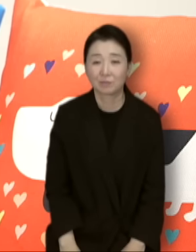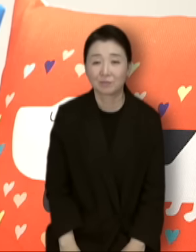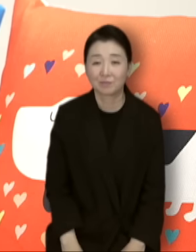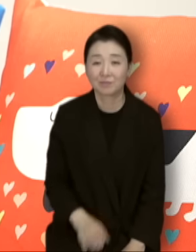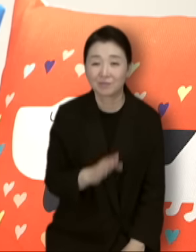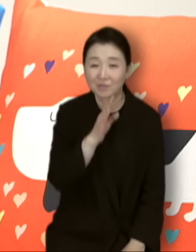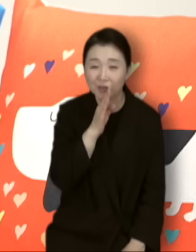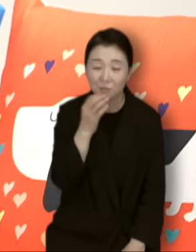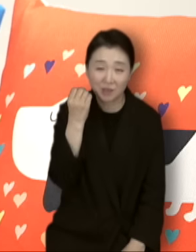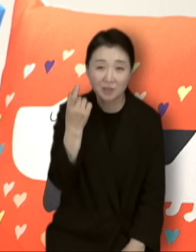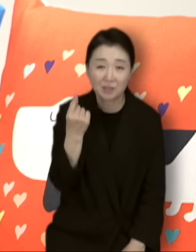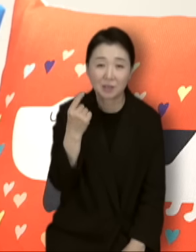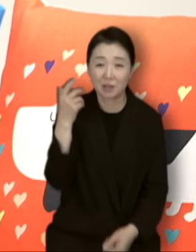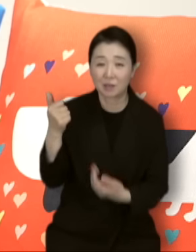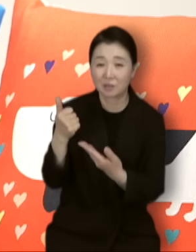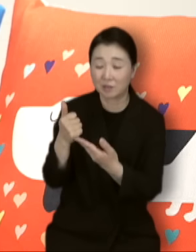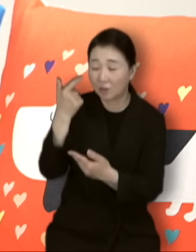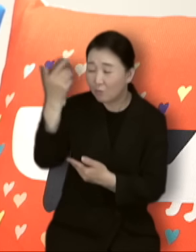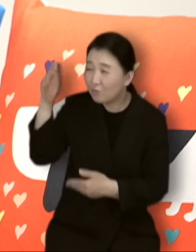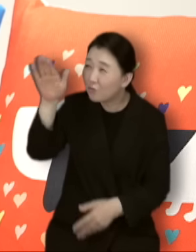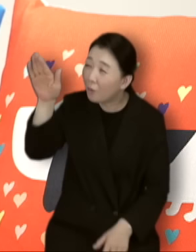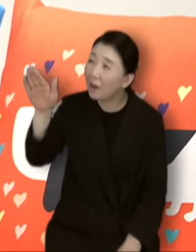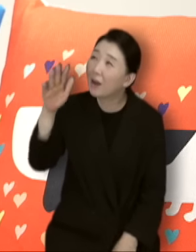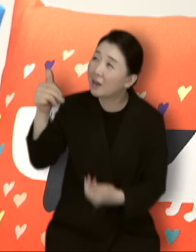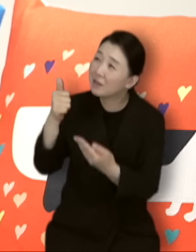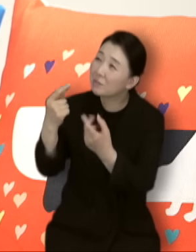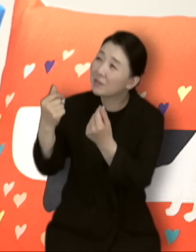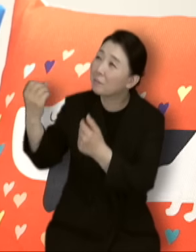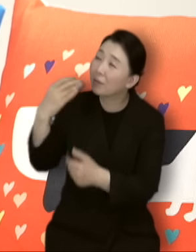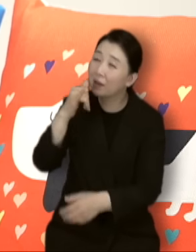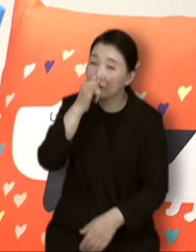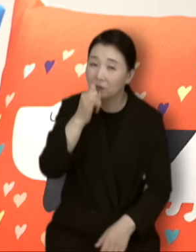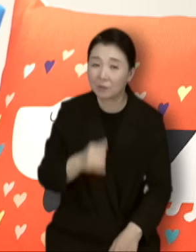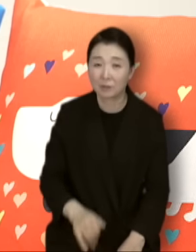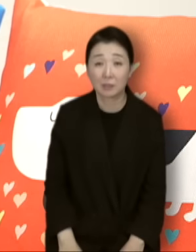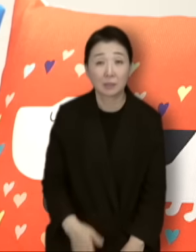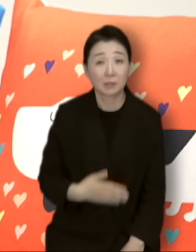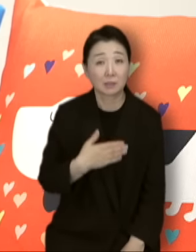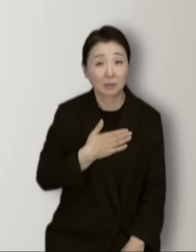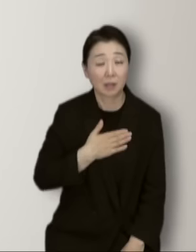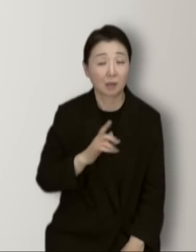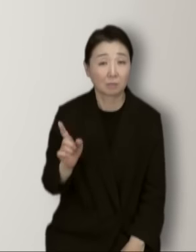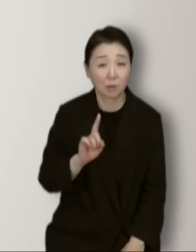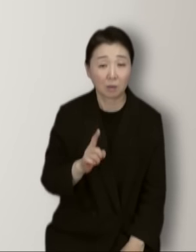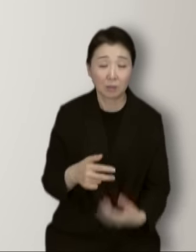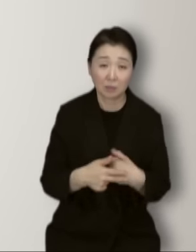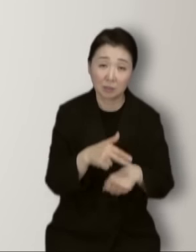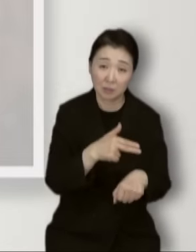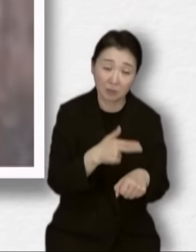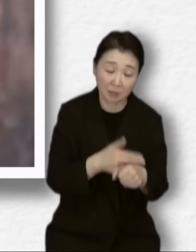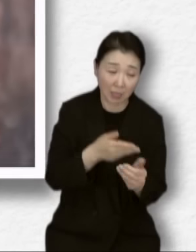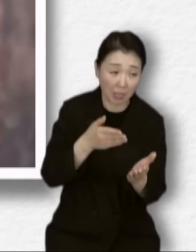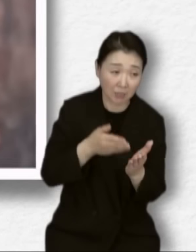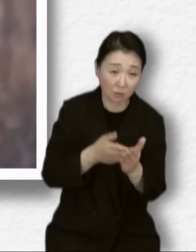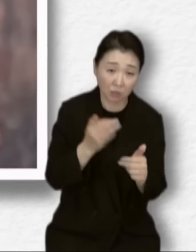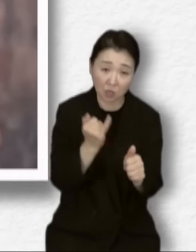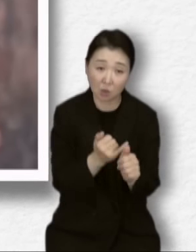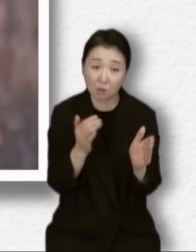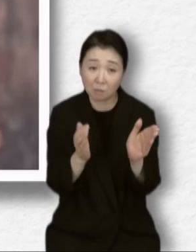있다라는게 진짜 신기해요 하나님께 자꾸 물어봐 하나님이 비슷한 말씀을 해 주세요 저는 의사하고